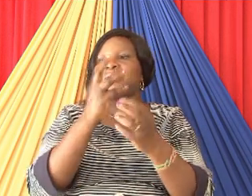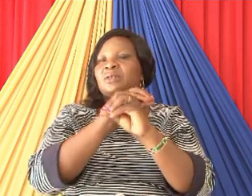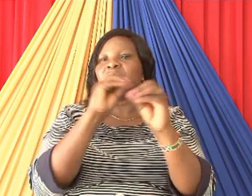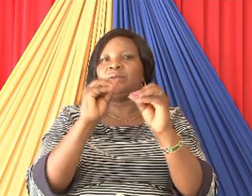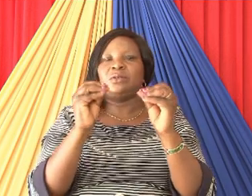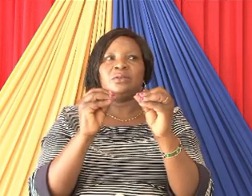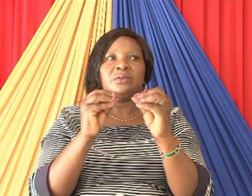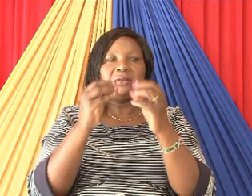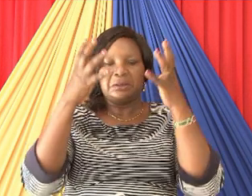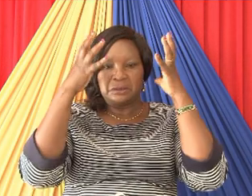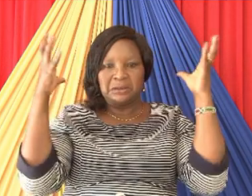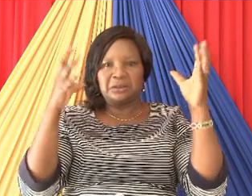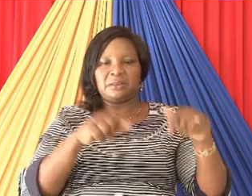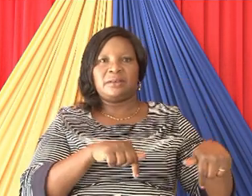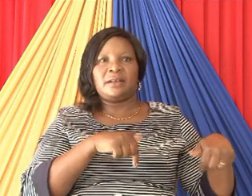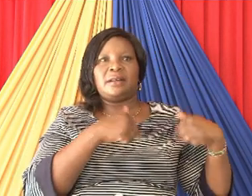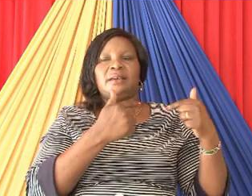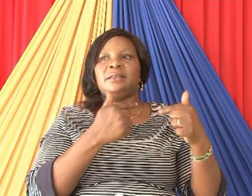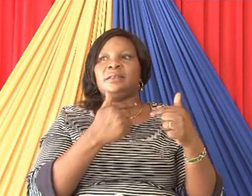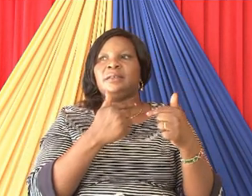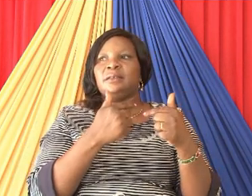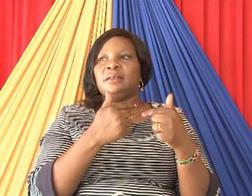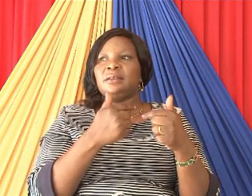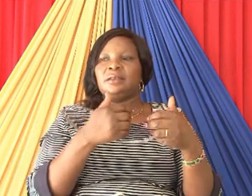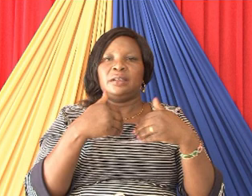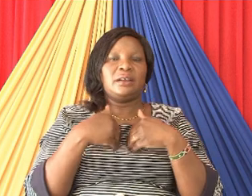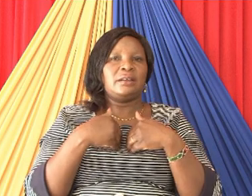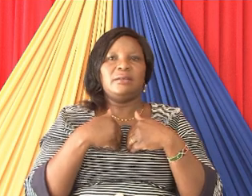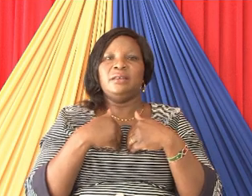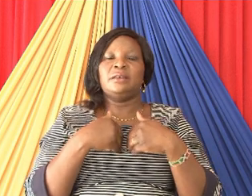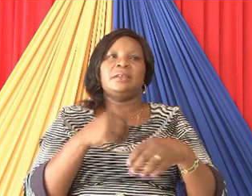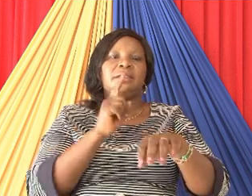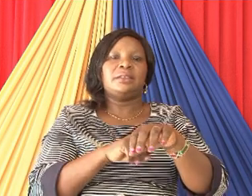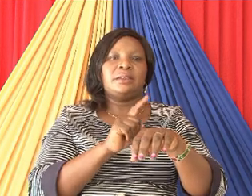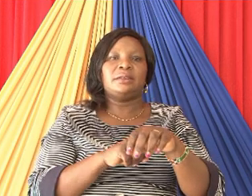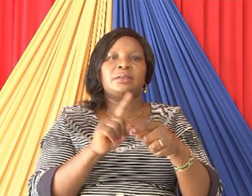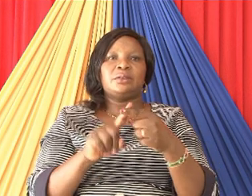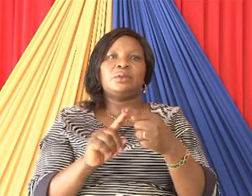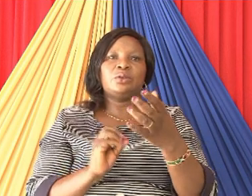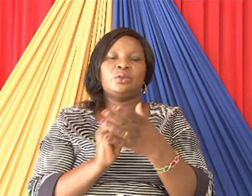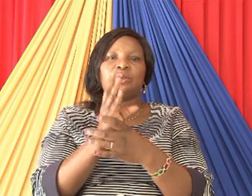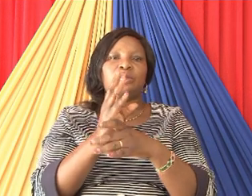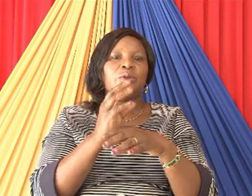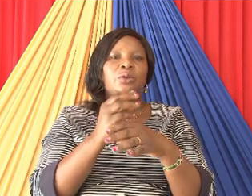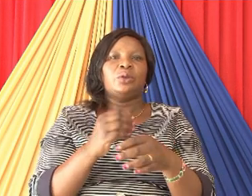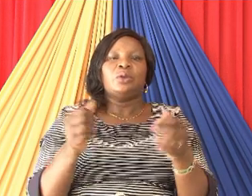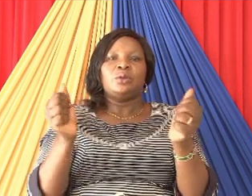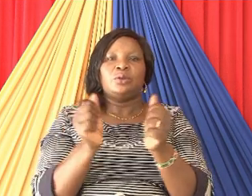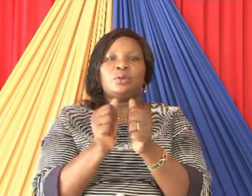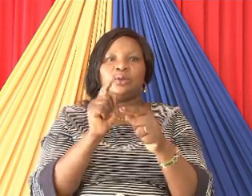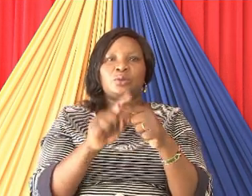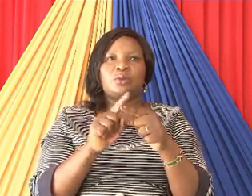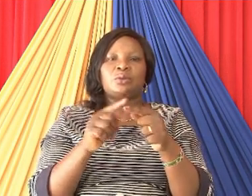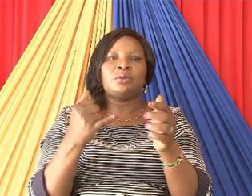migumu, moyo mgumu, hauna nafasi ya neno la Mungu kukua ndani yake. Juma